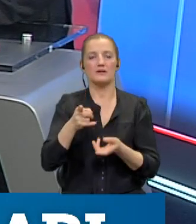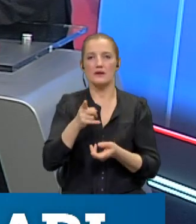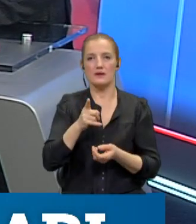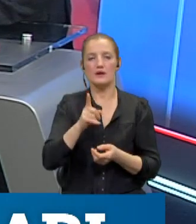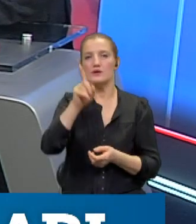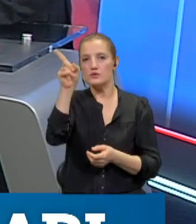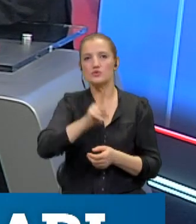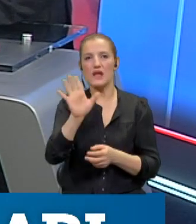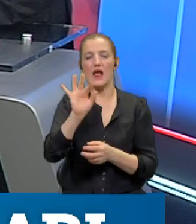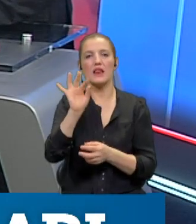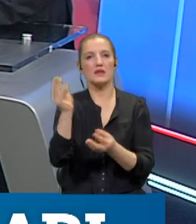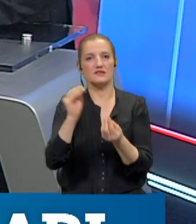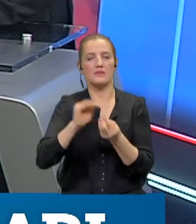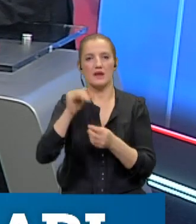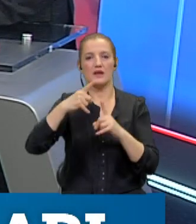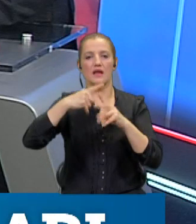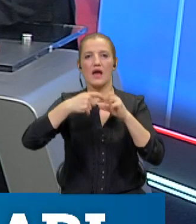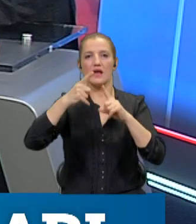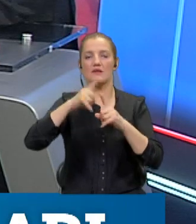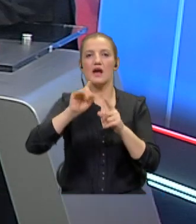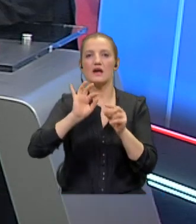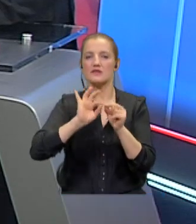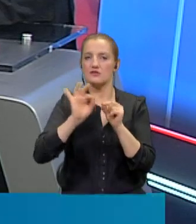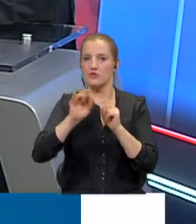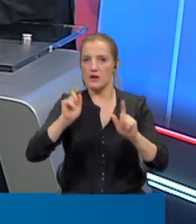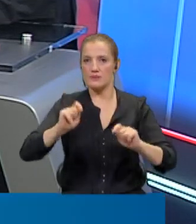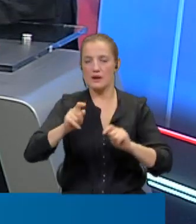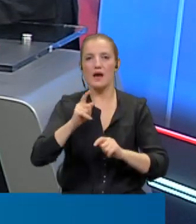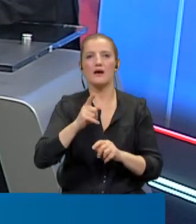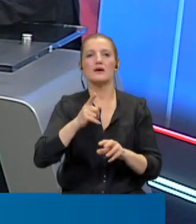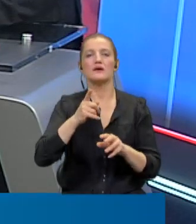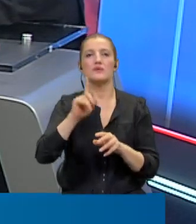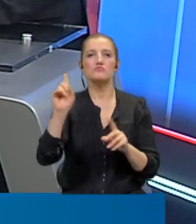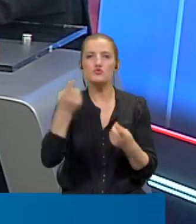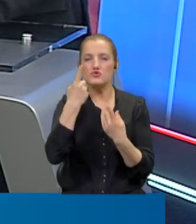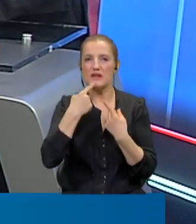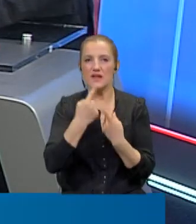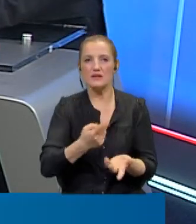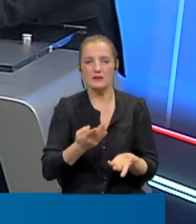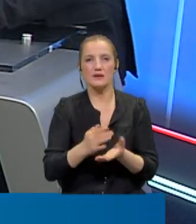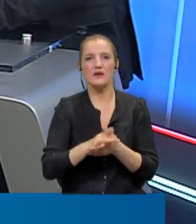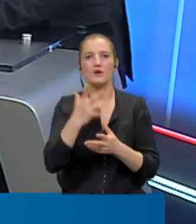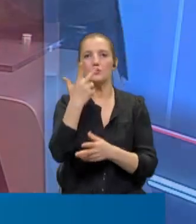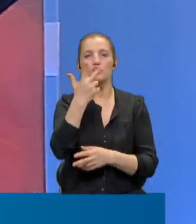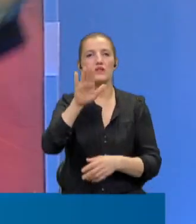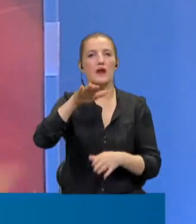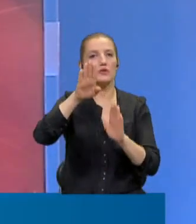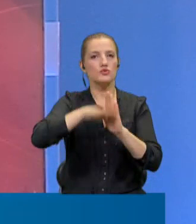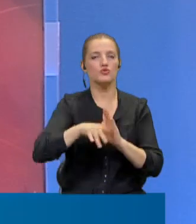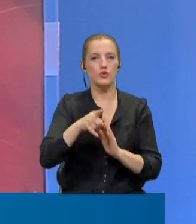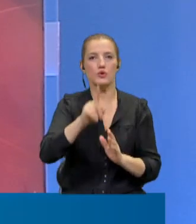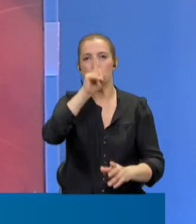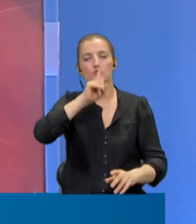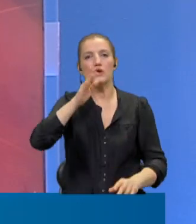etmek yüzde elizam daha gelir TRT payından tasarruf ettik enerji payından tasarruf ettin mi Müjde denildi ve 3 lira düştü